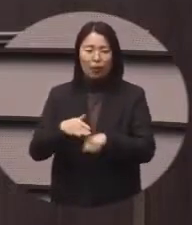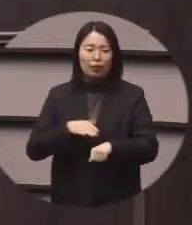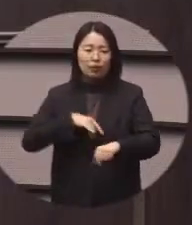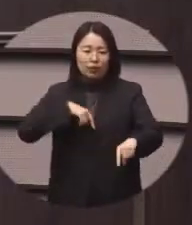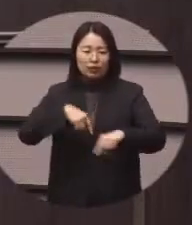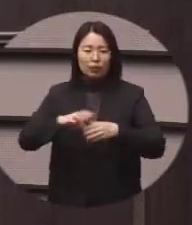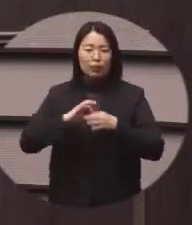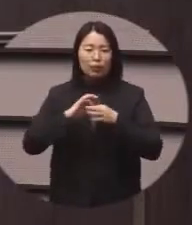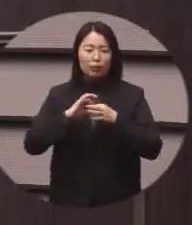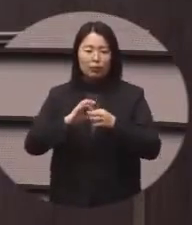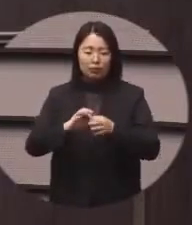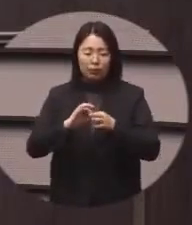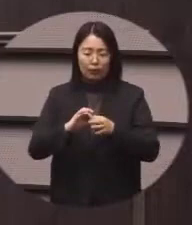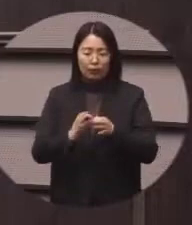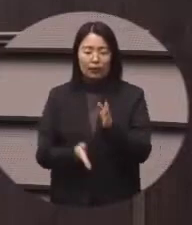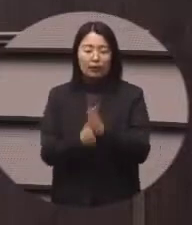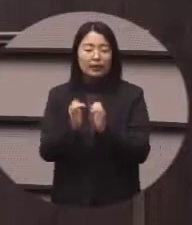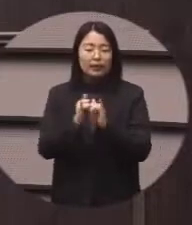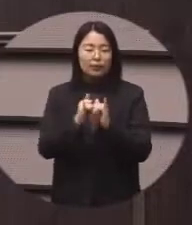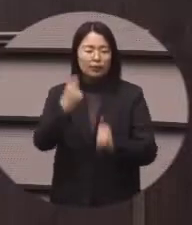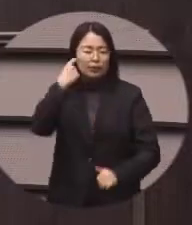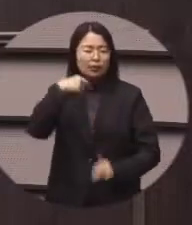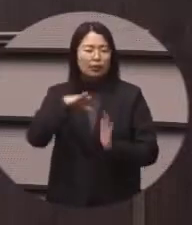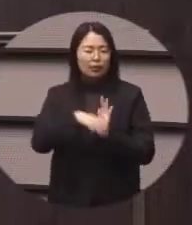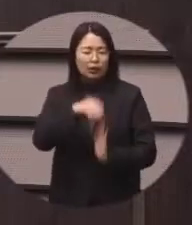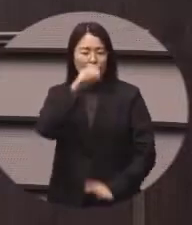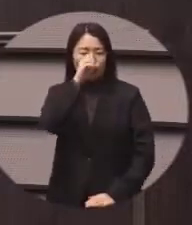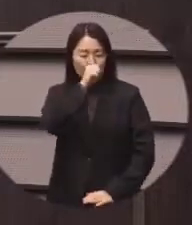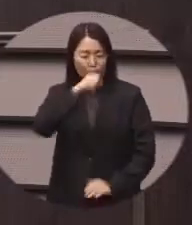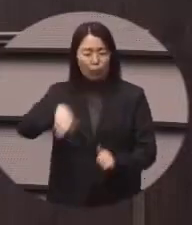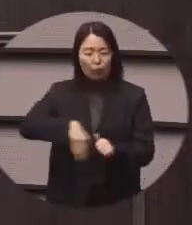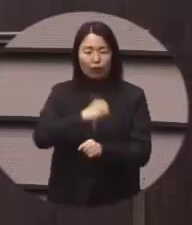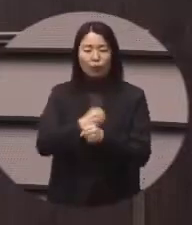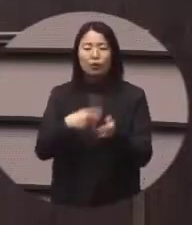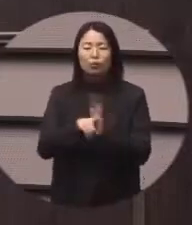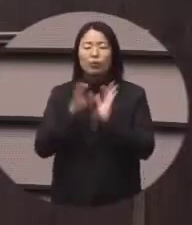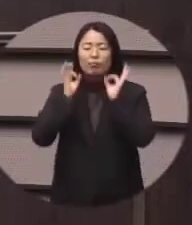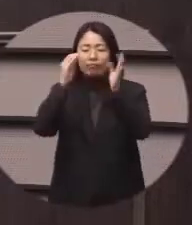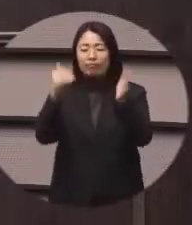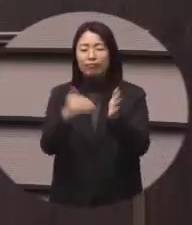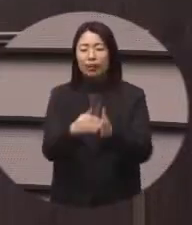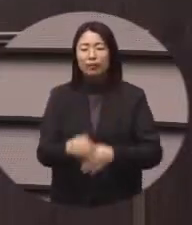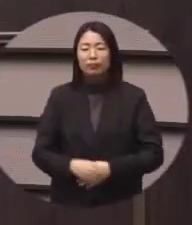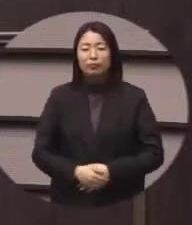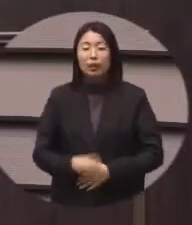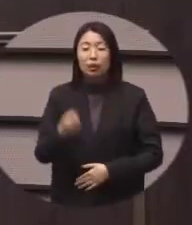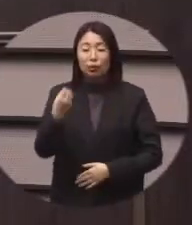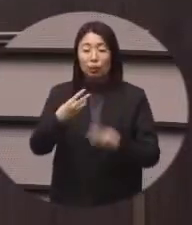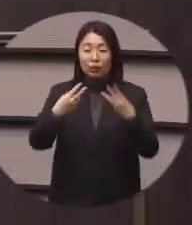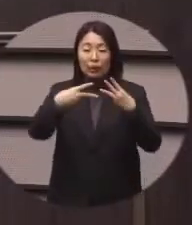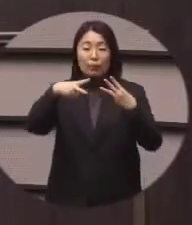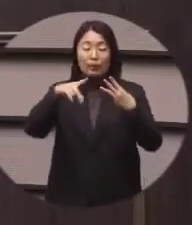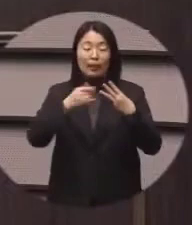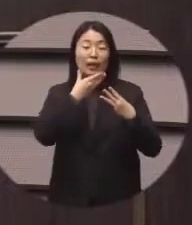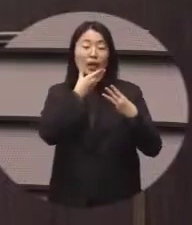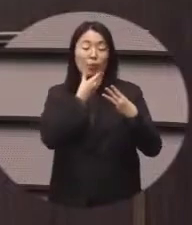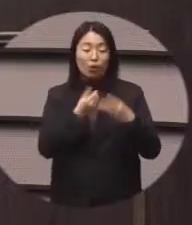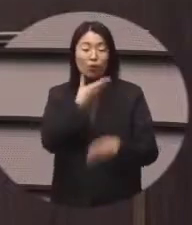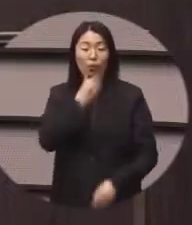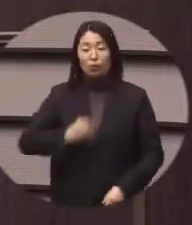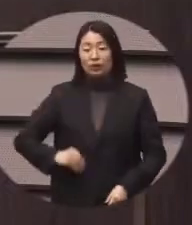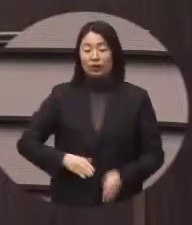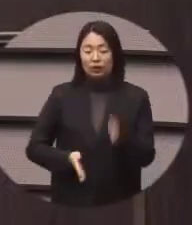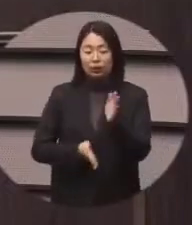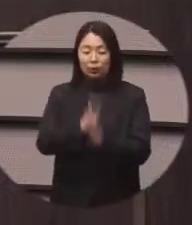불어넣으며 시민 체감 행정에 집중하였습니다. 이와 함께 3대가 행복한 복지도시의 면모를 갖추는